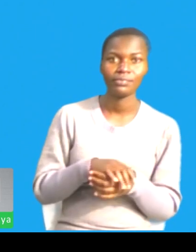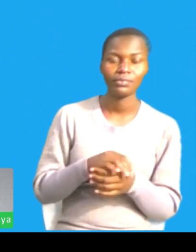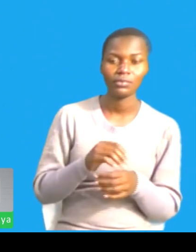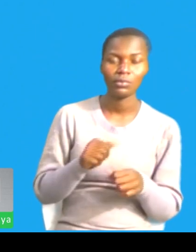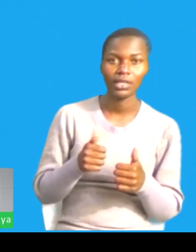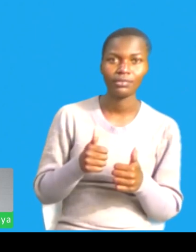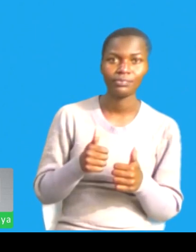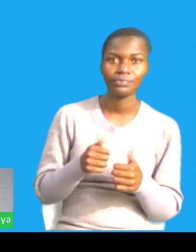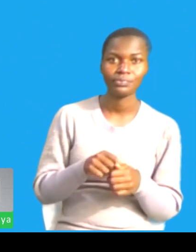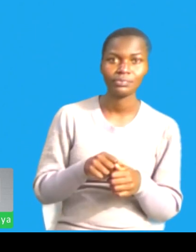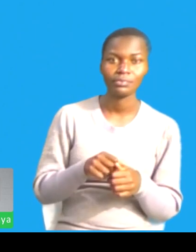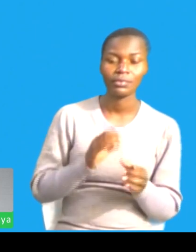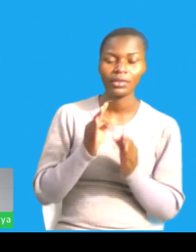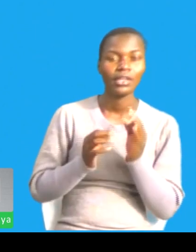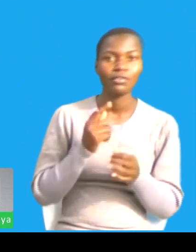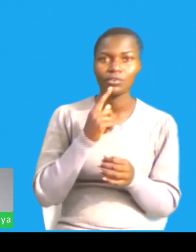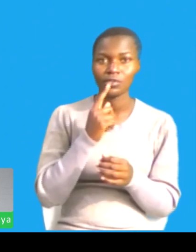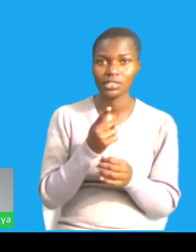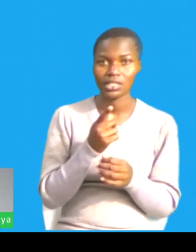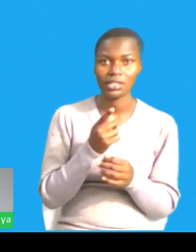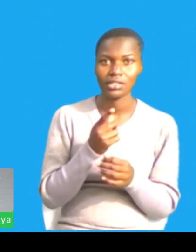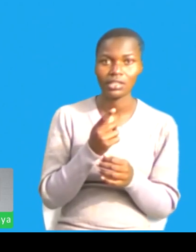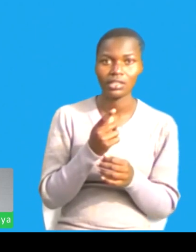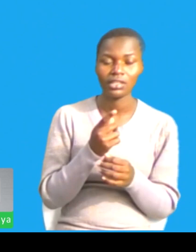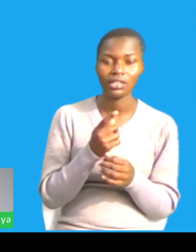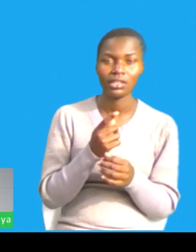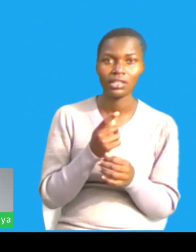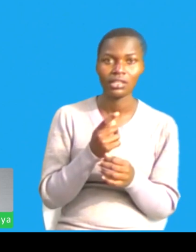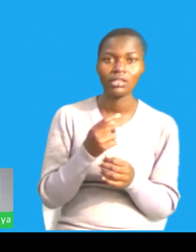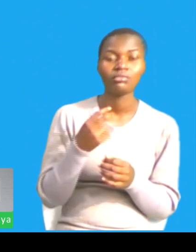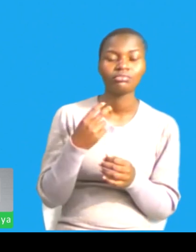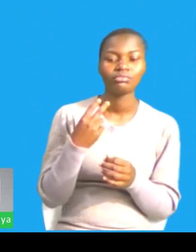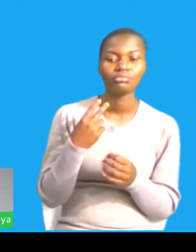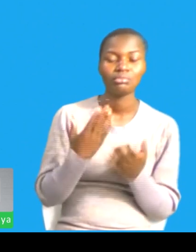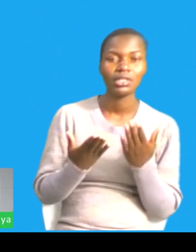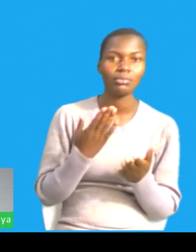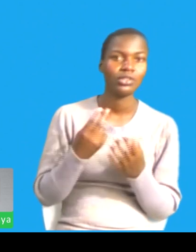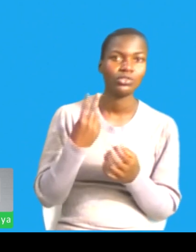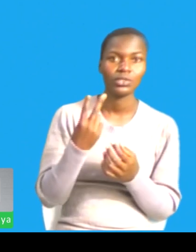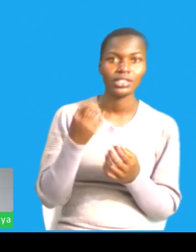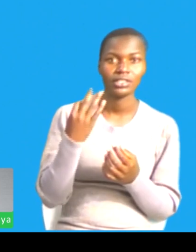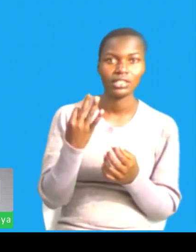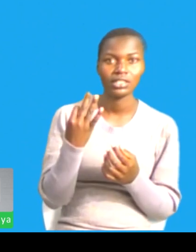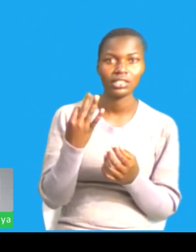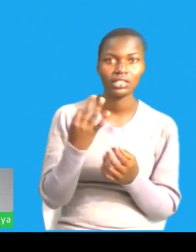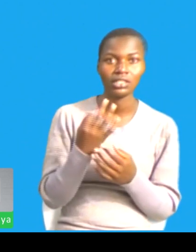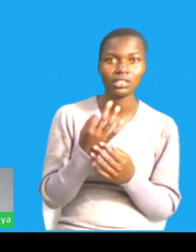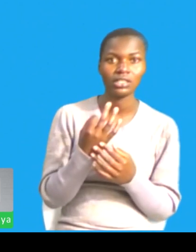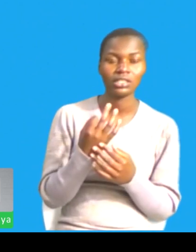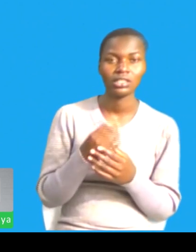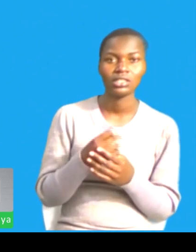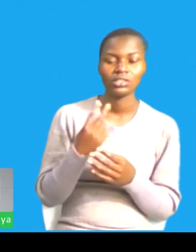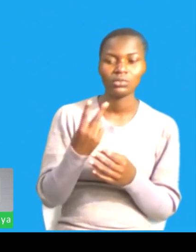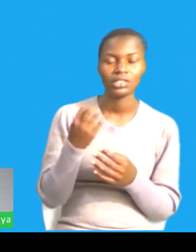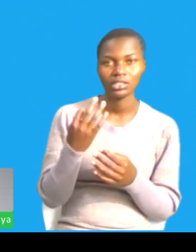viti. Na hata ukisema ati ni kitu kama hiyo, 22 are we have a space for